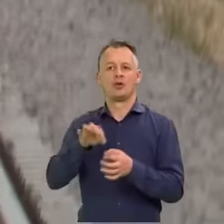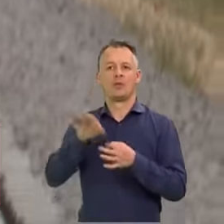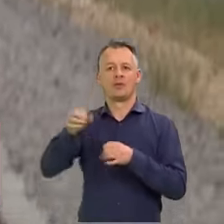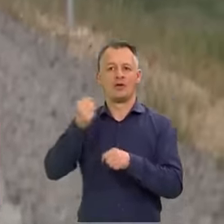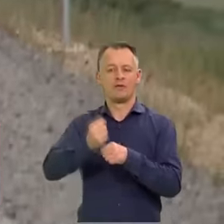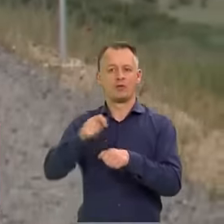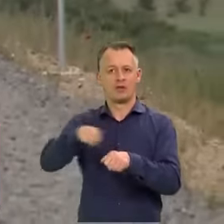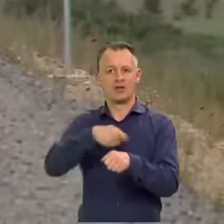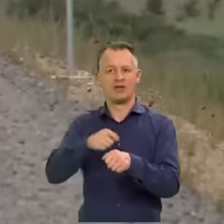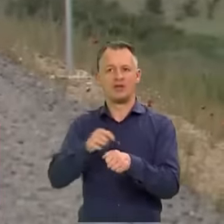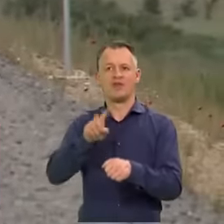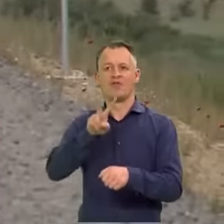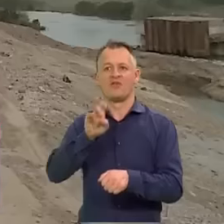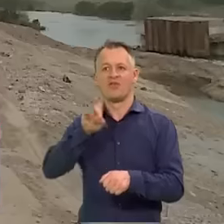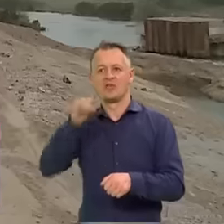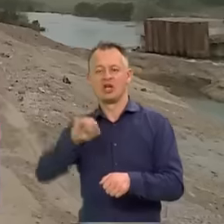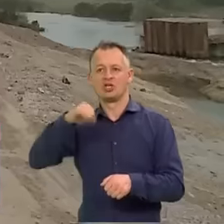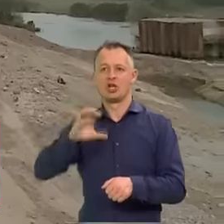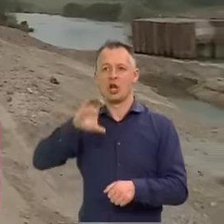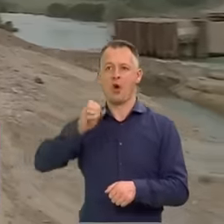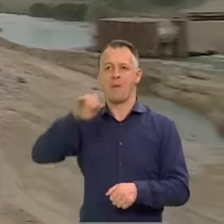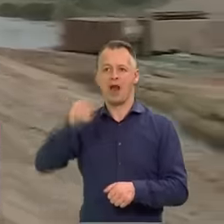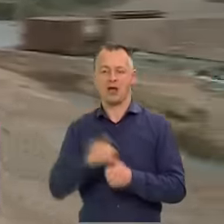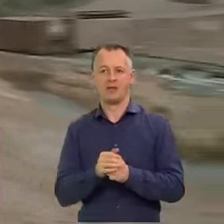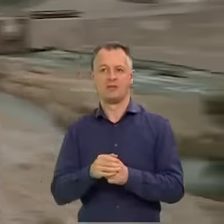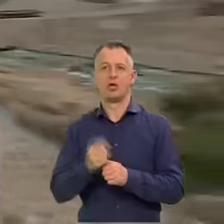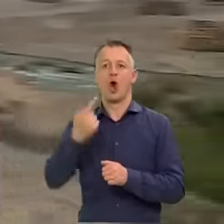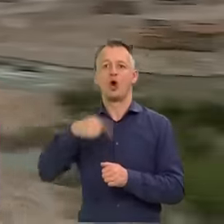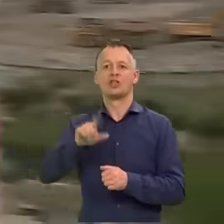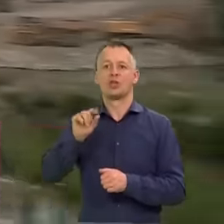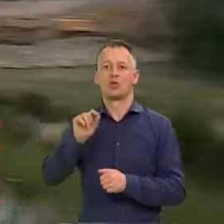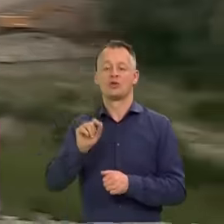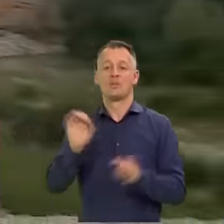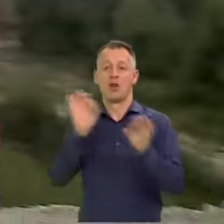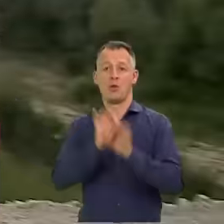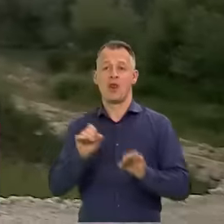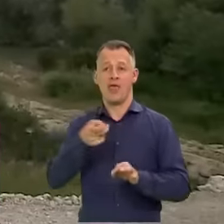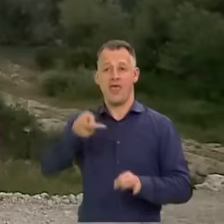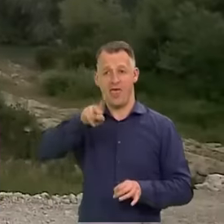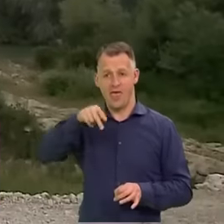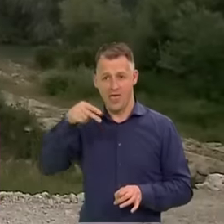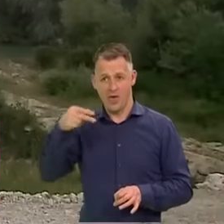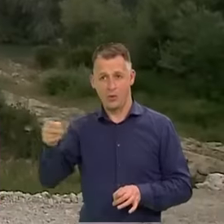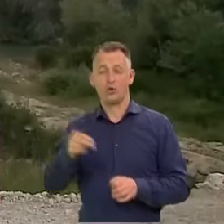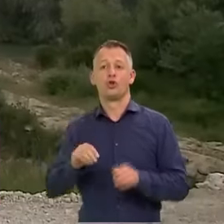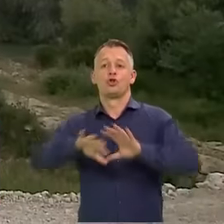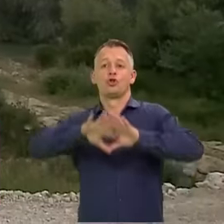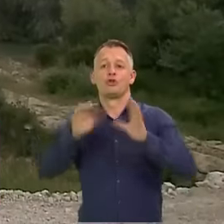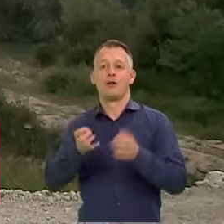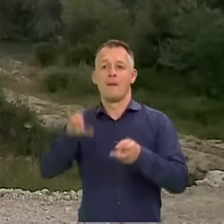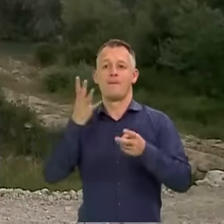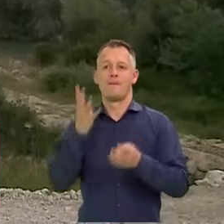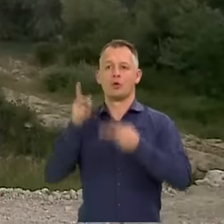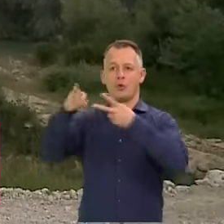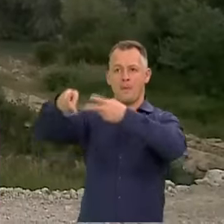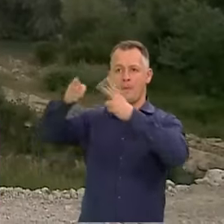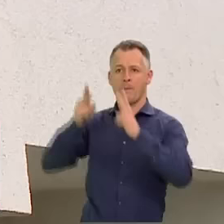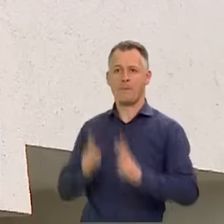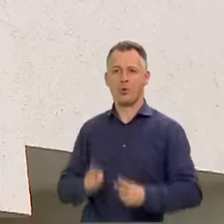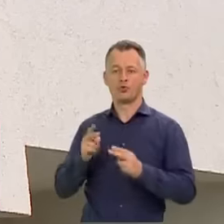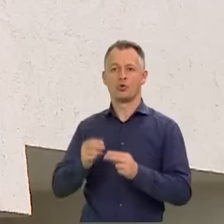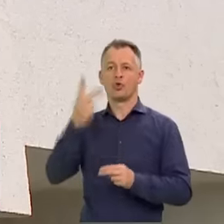dintre Vidra și Comana. A costat 120 de milioane de euro și în total s-au construit 4 poduri feroviare, 2